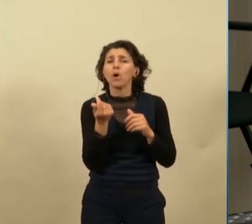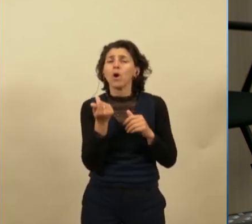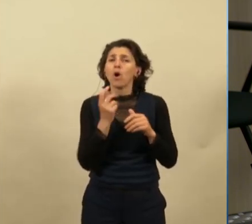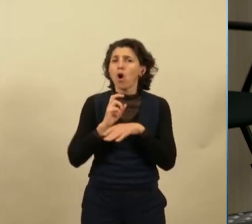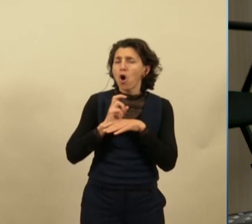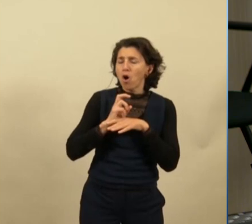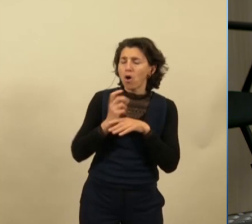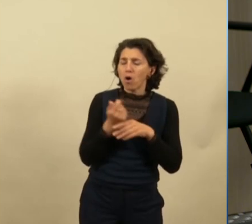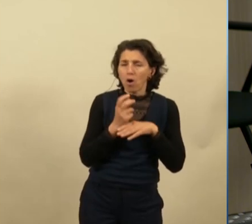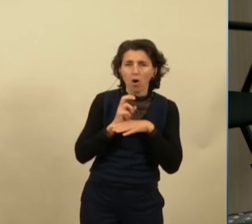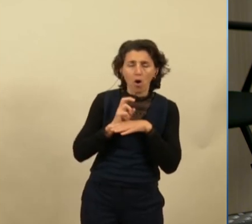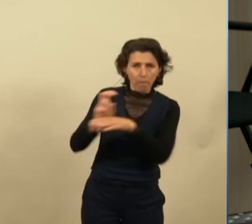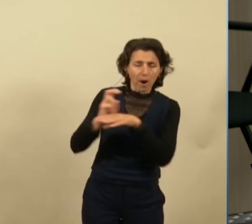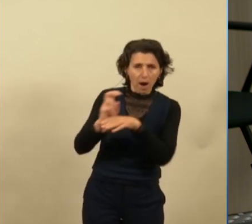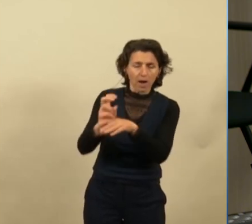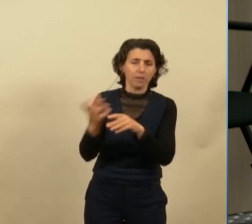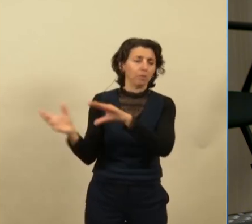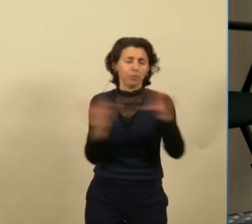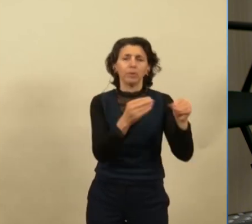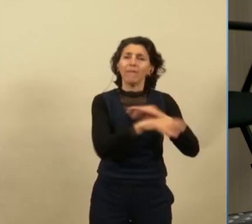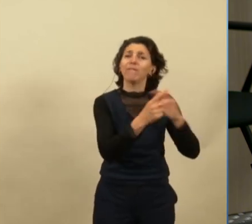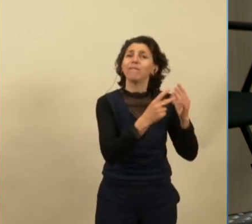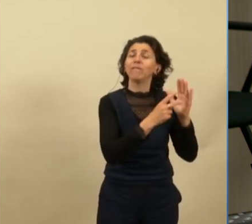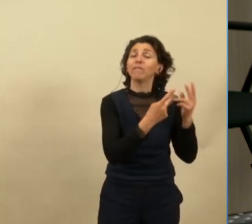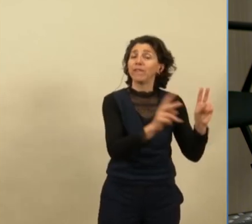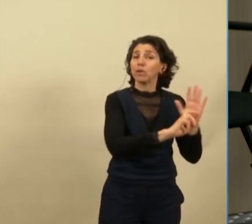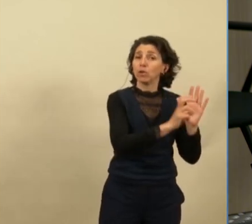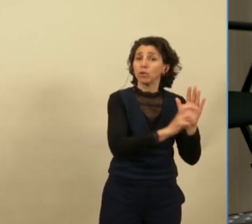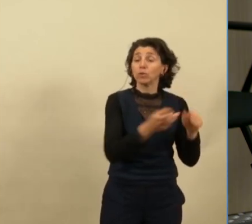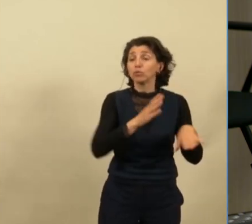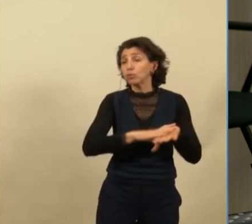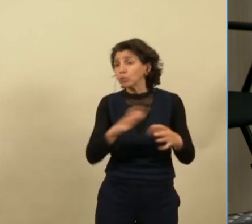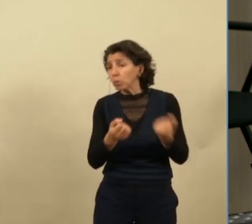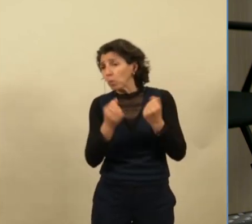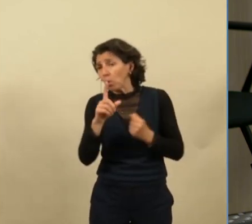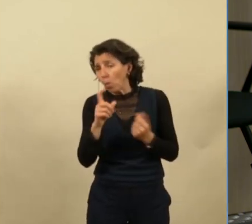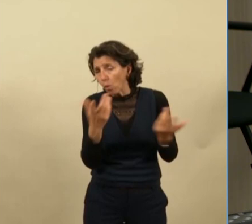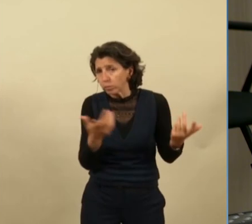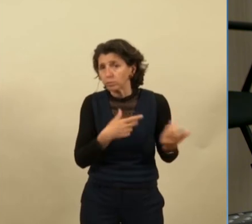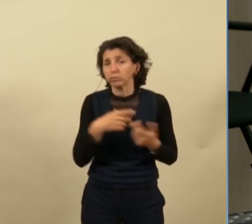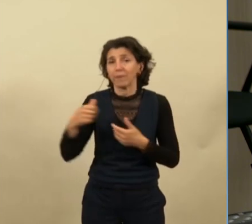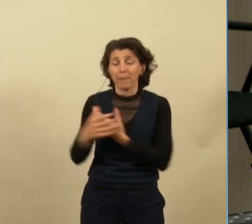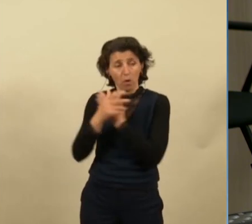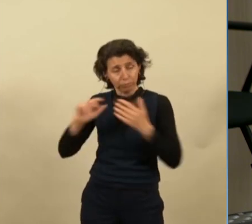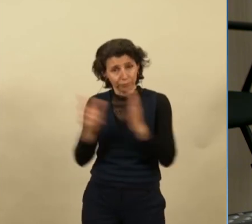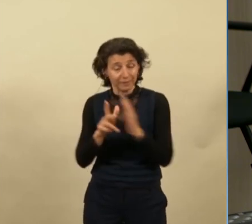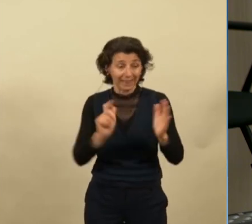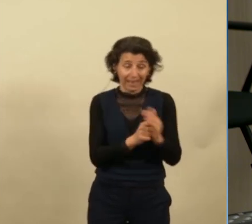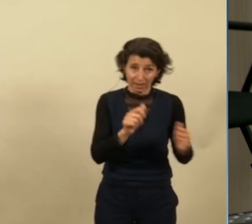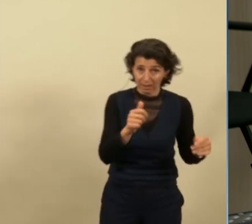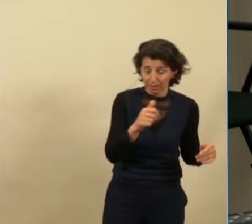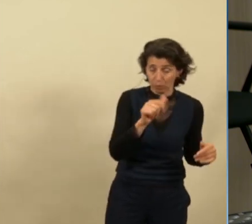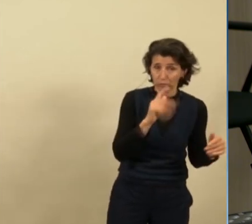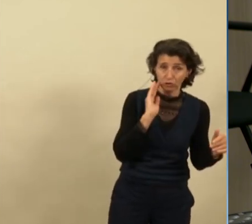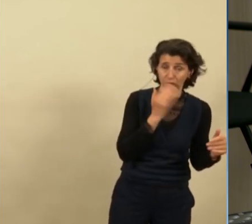de Grenoble au titre de la compétence eau potable et acquitée par la métropole entre le 1er janvier 2015 et le